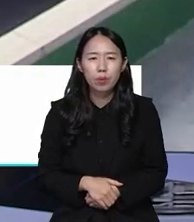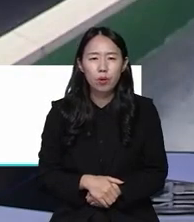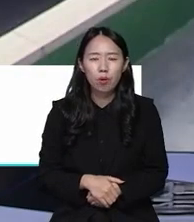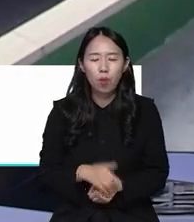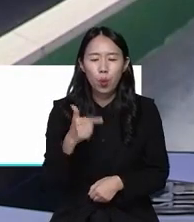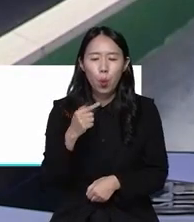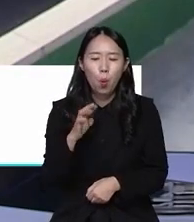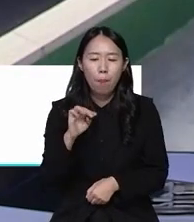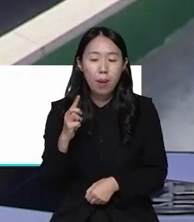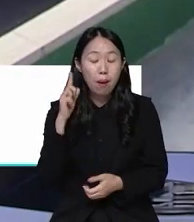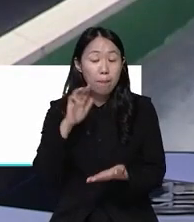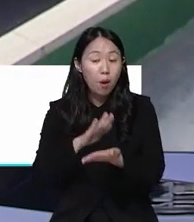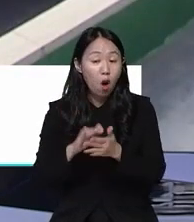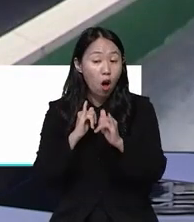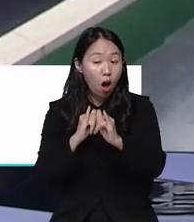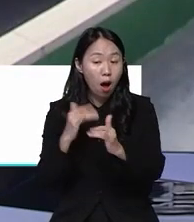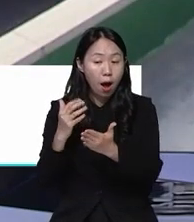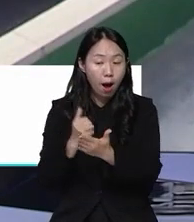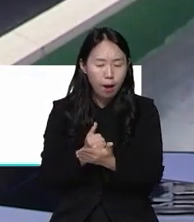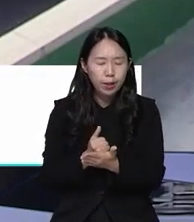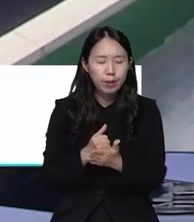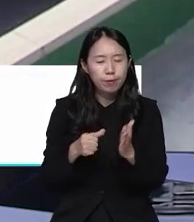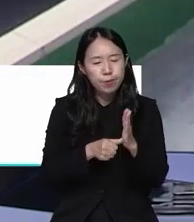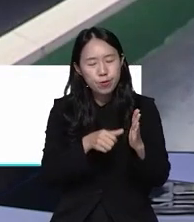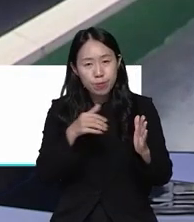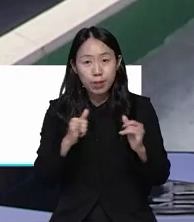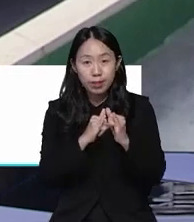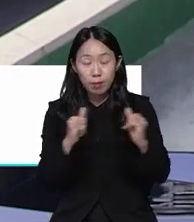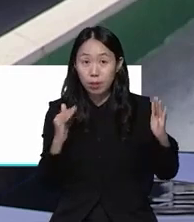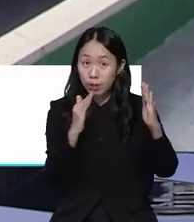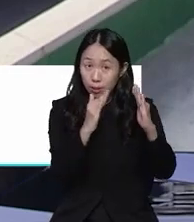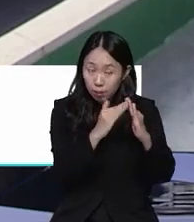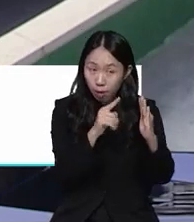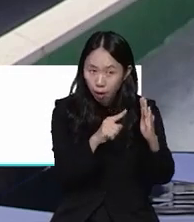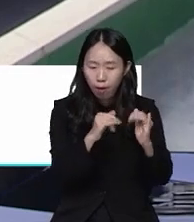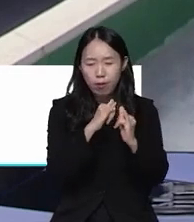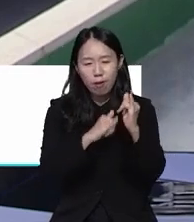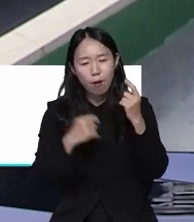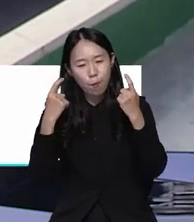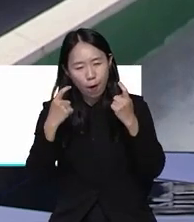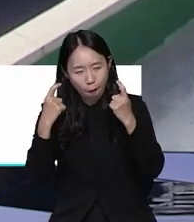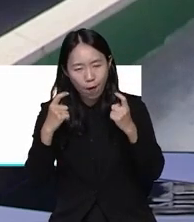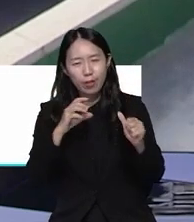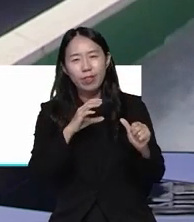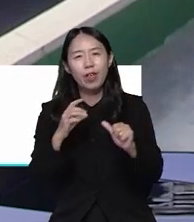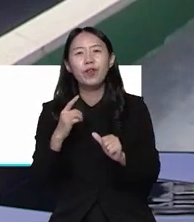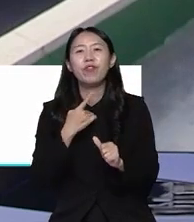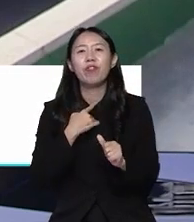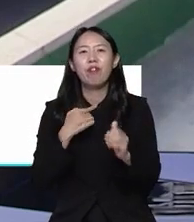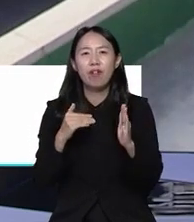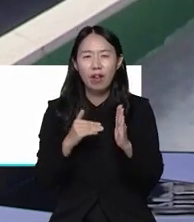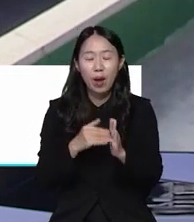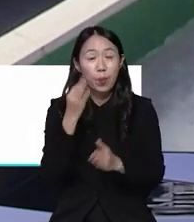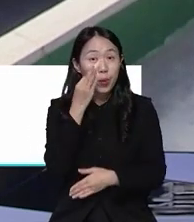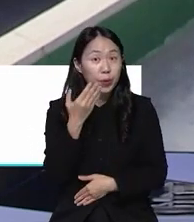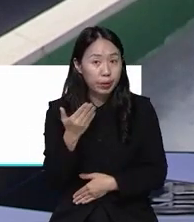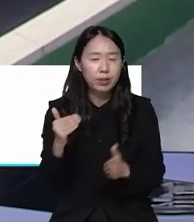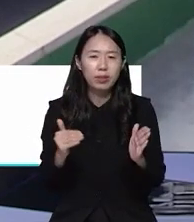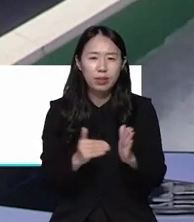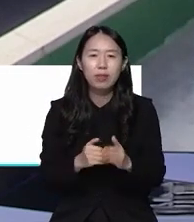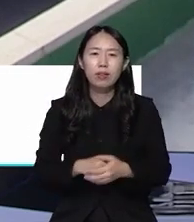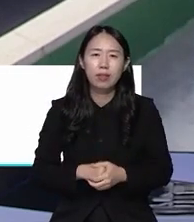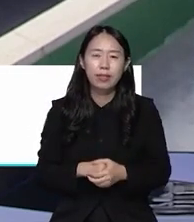노벨 평화상을 받은 세계적인 인사들의 공간이 역사 관광자원으로 보존되는 모습 지난번 전해드렸는데요.